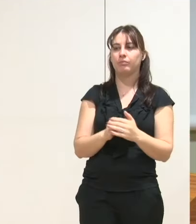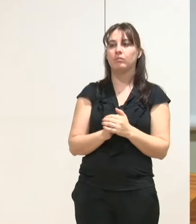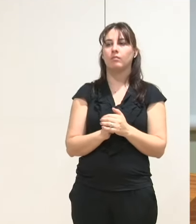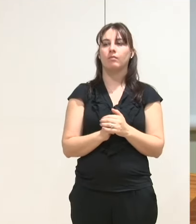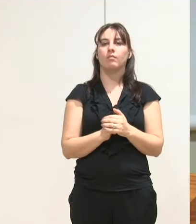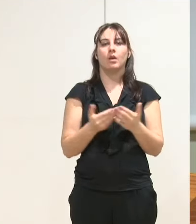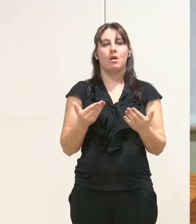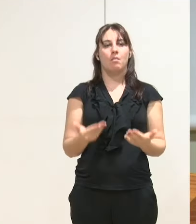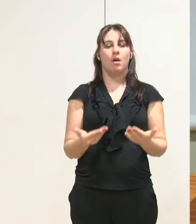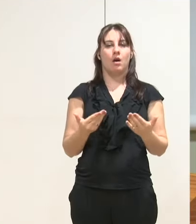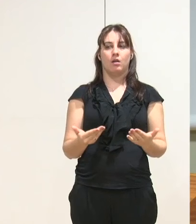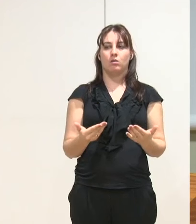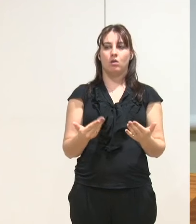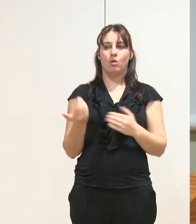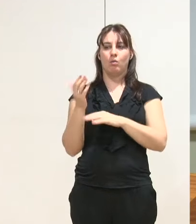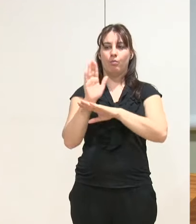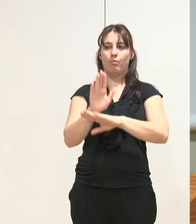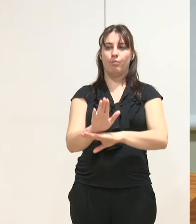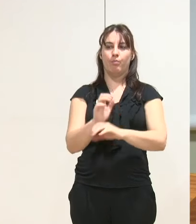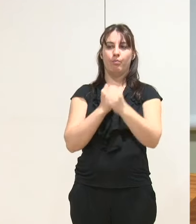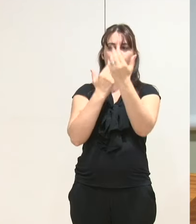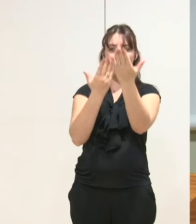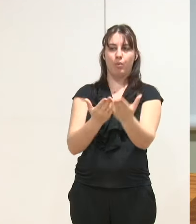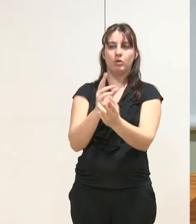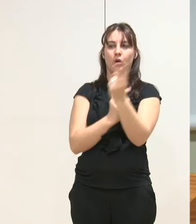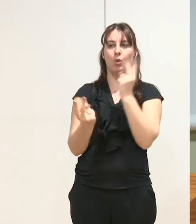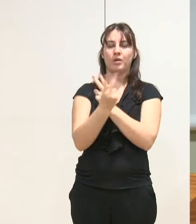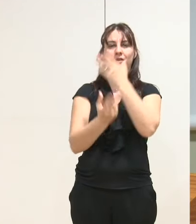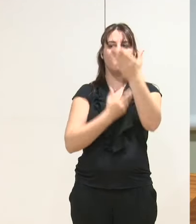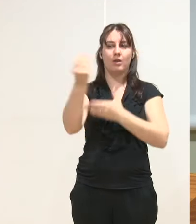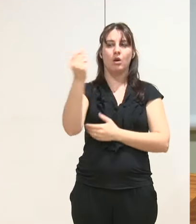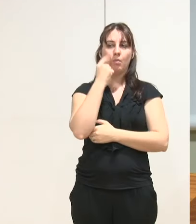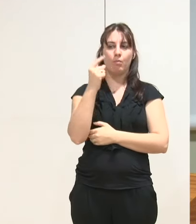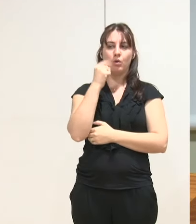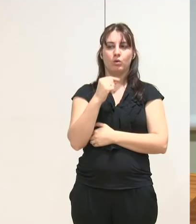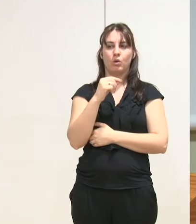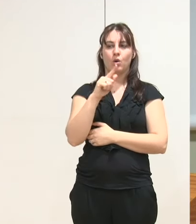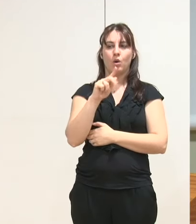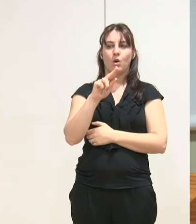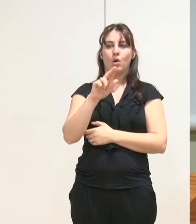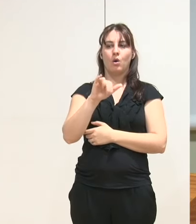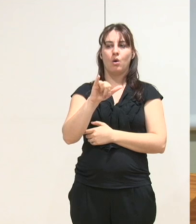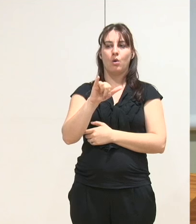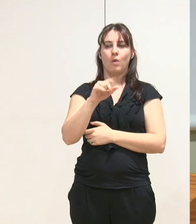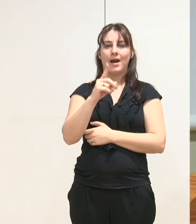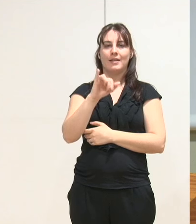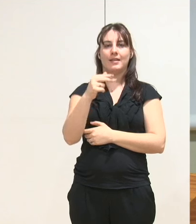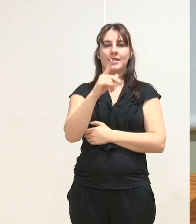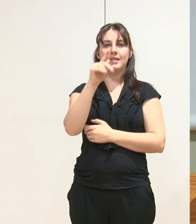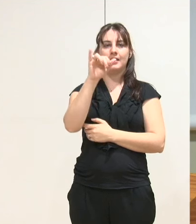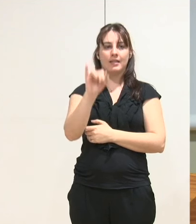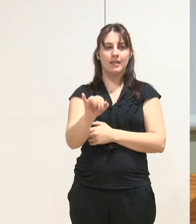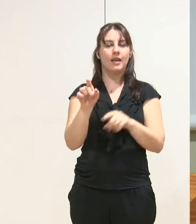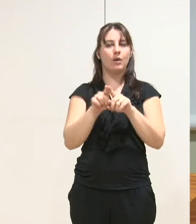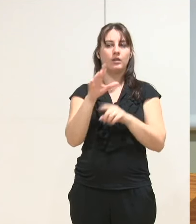nous proposons comme désignant représentant extérieur monsieur Luc guadinski et Madame Hélène